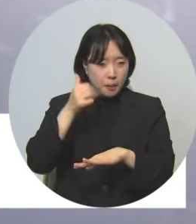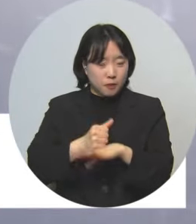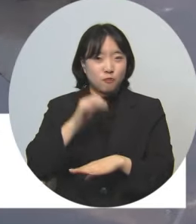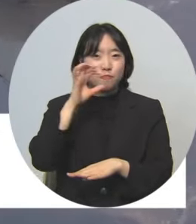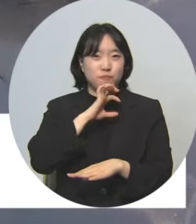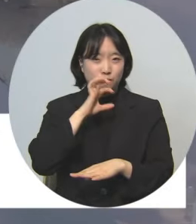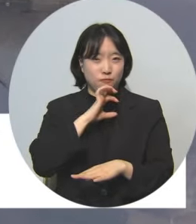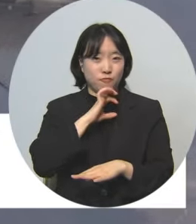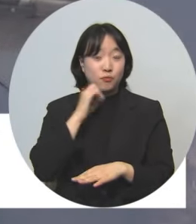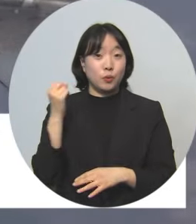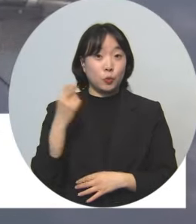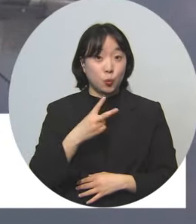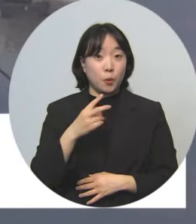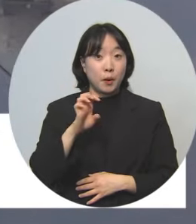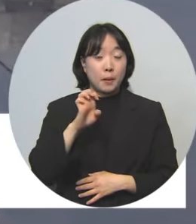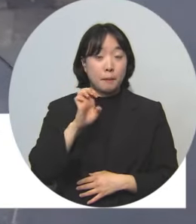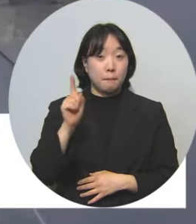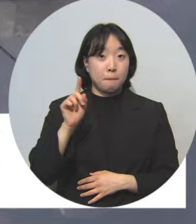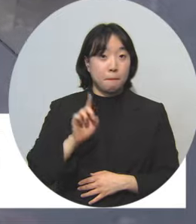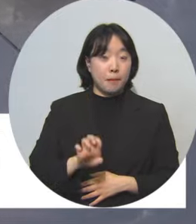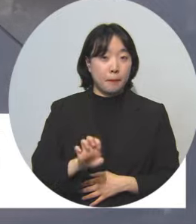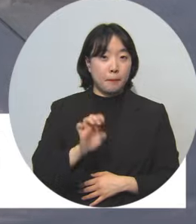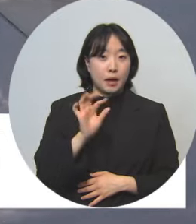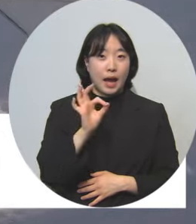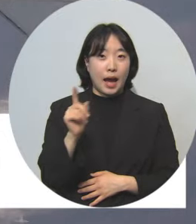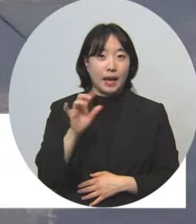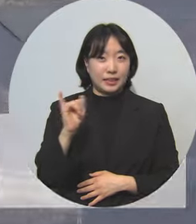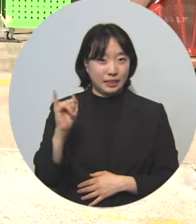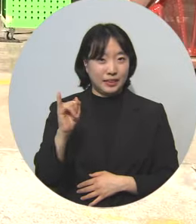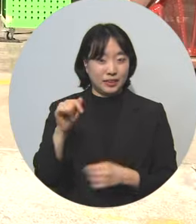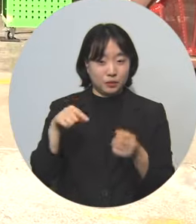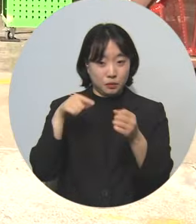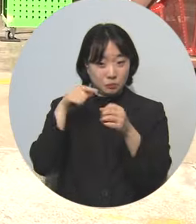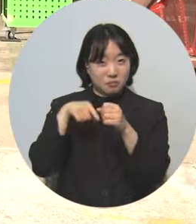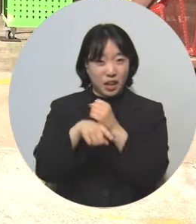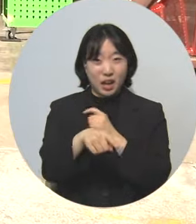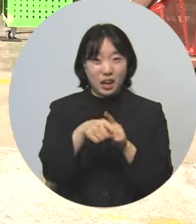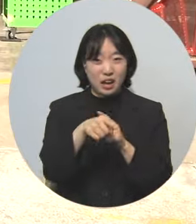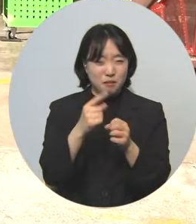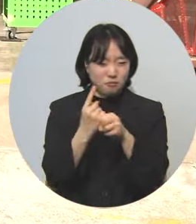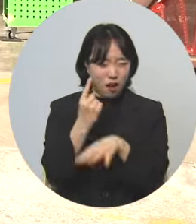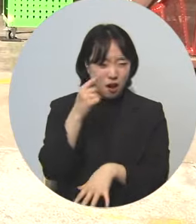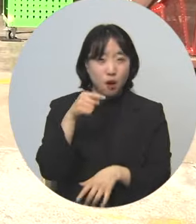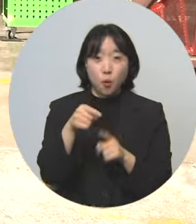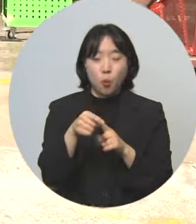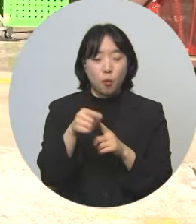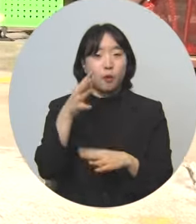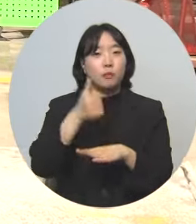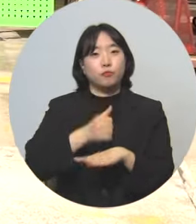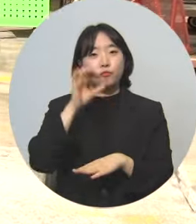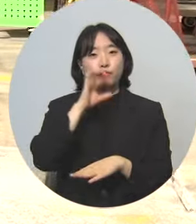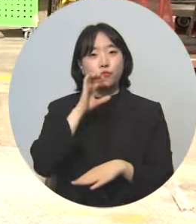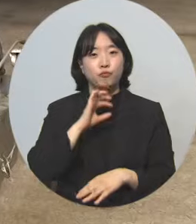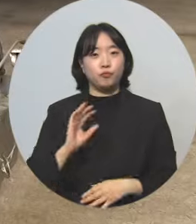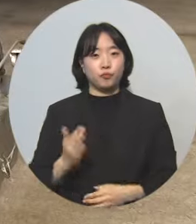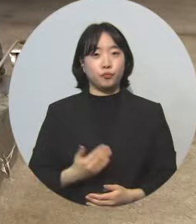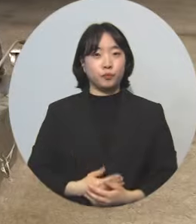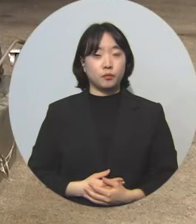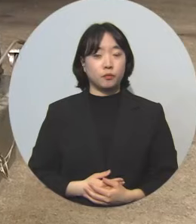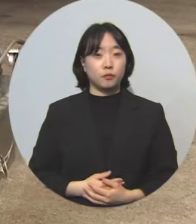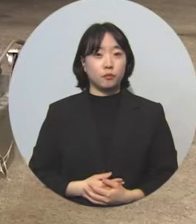훈련인 동시에 하바이 미사일의 고별 훈련이 됐습니다. AGM-142는 약 100km 떨어진